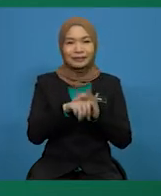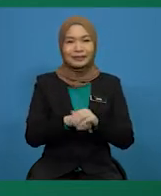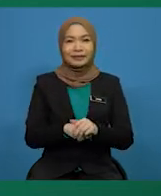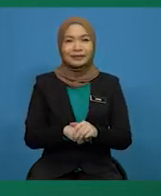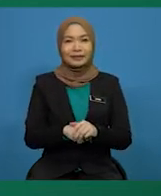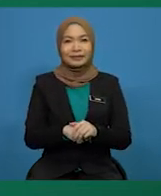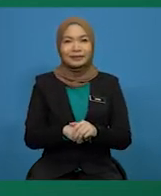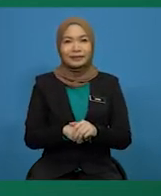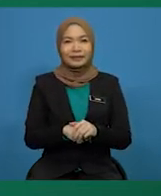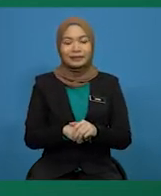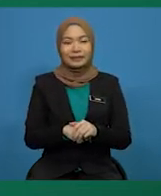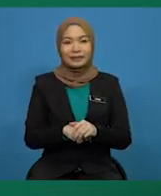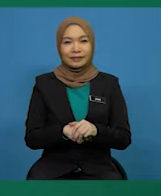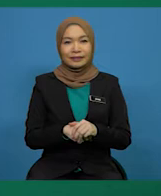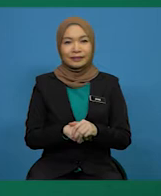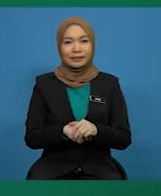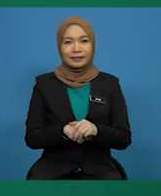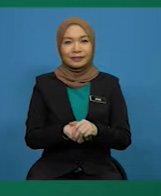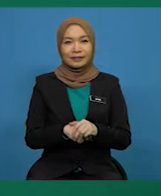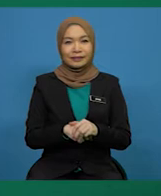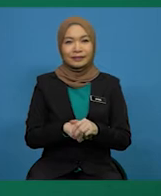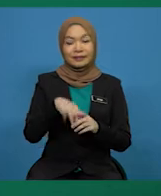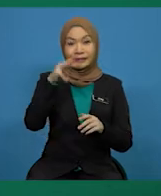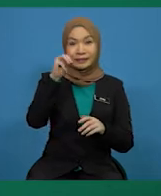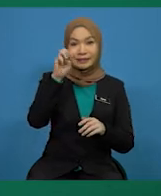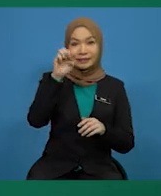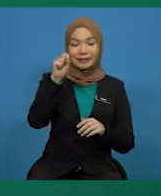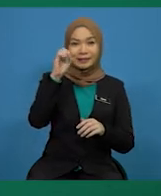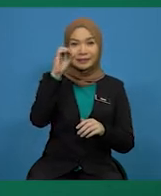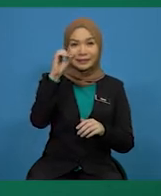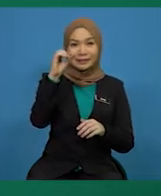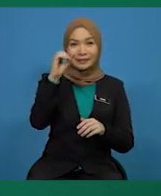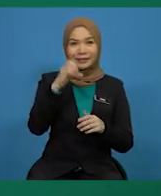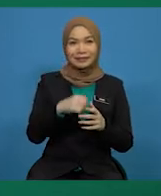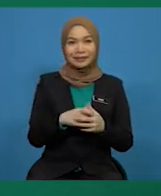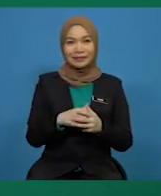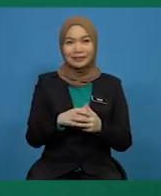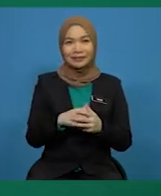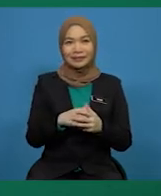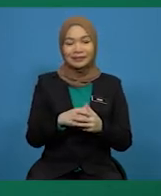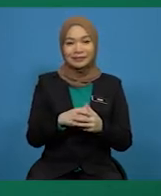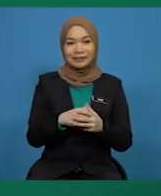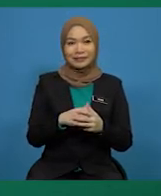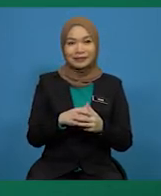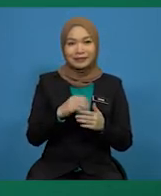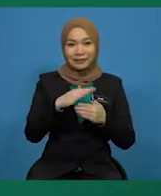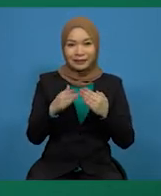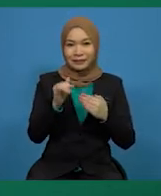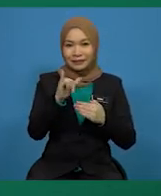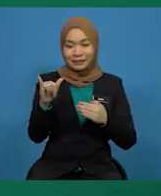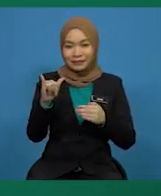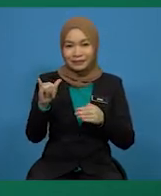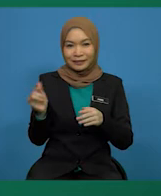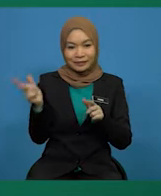berbentuk tidak anjal sempurna dan dilabelkan dengan MS0. Dan akhirnya kita letakkan